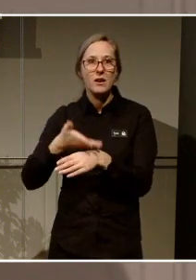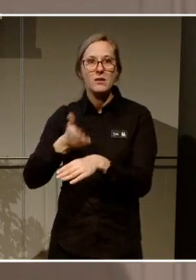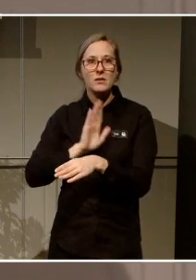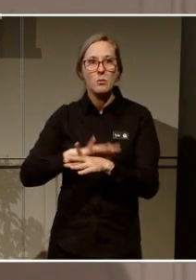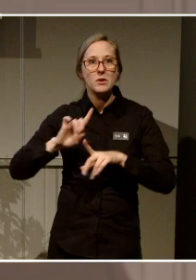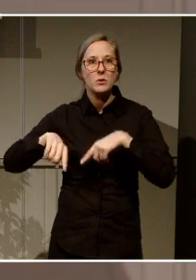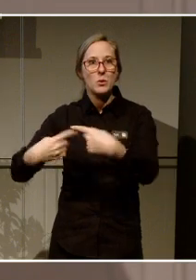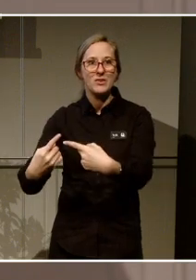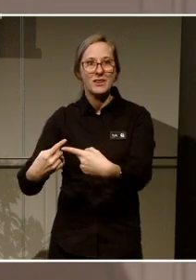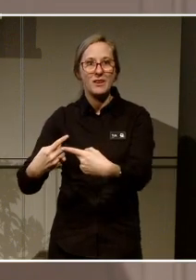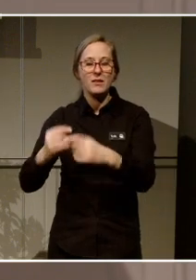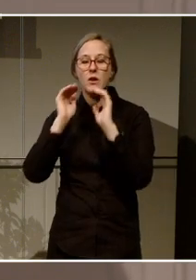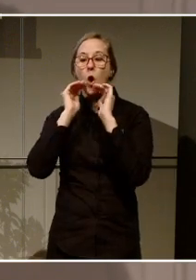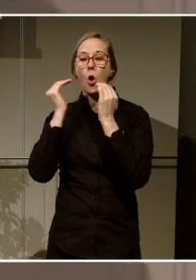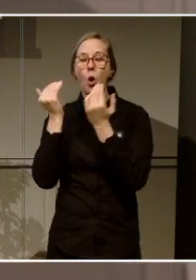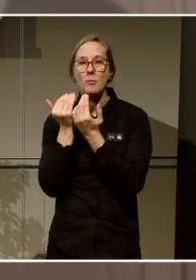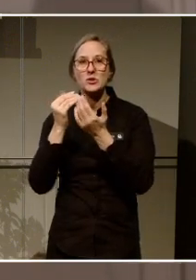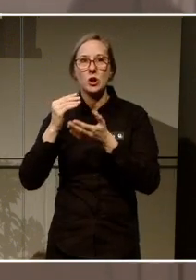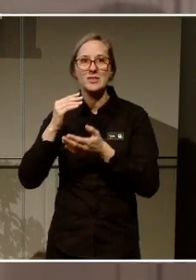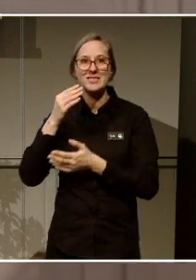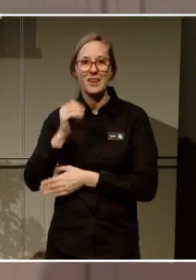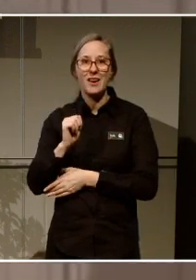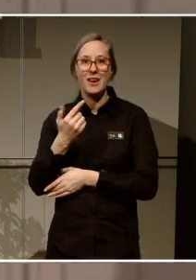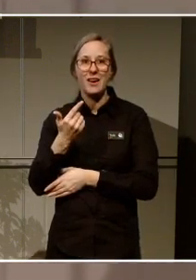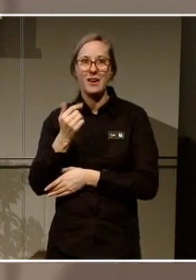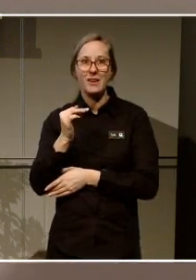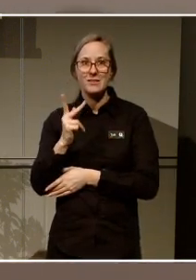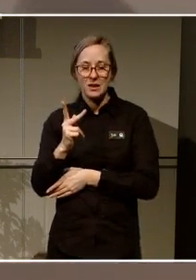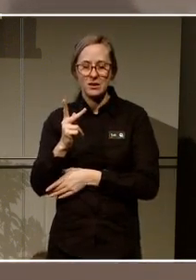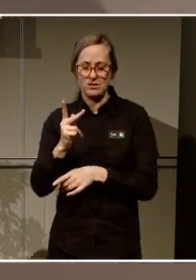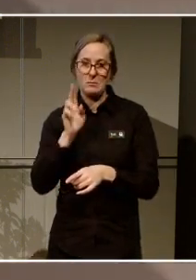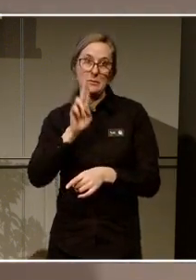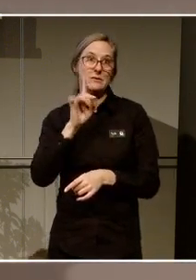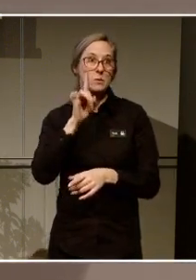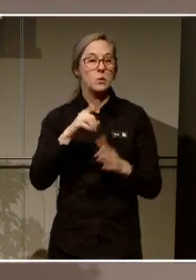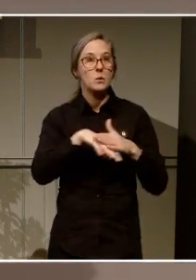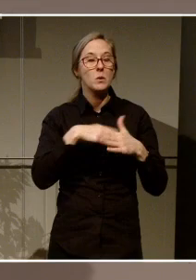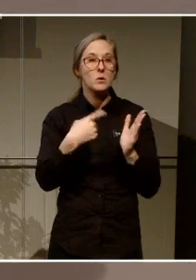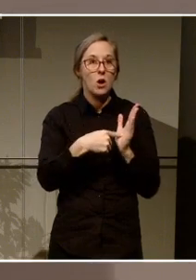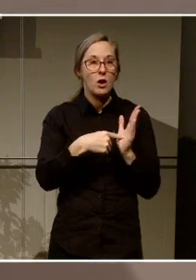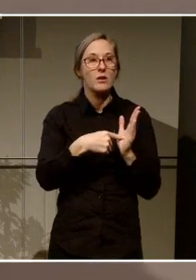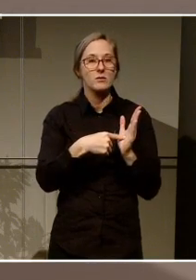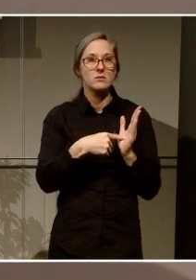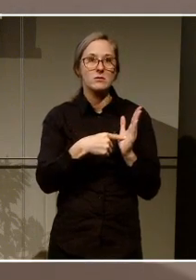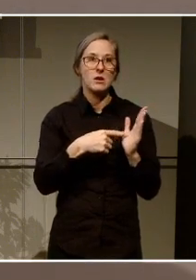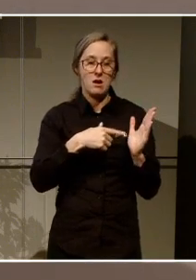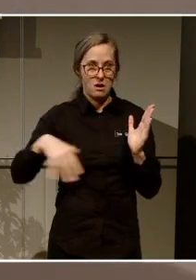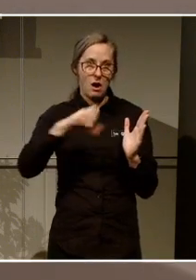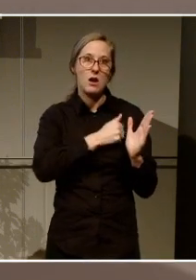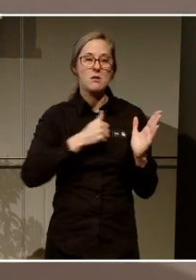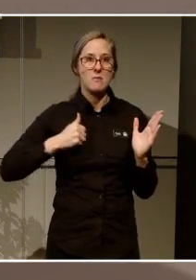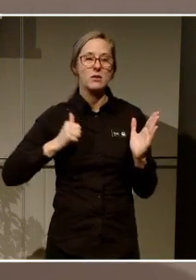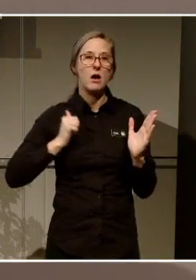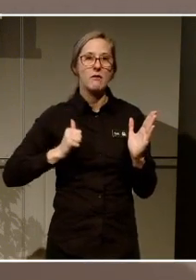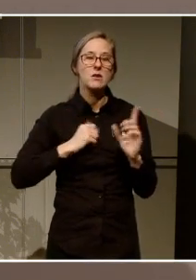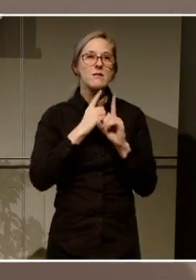kallar en omsorgsetik. Man förstod, som det står i grundlagen, att all offentlig makt utövas under lagarna, men man tillämpar det